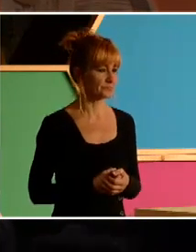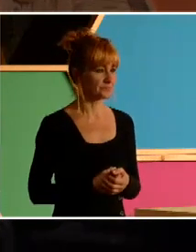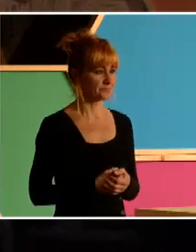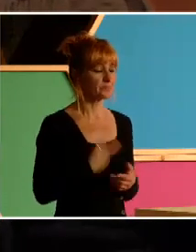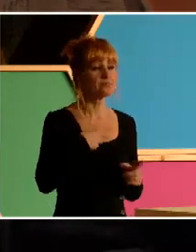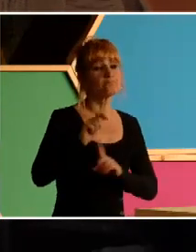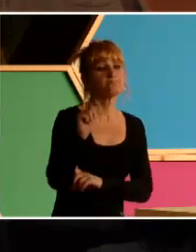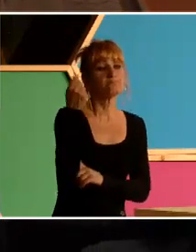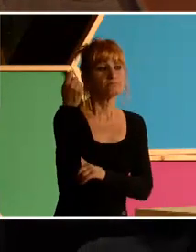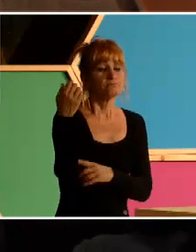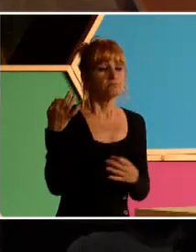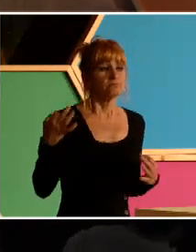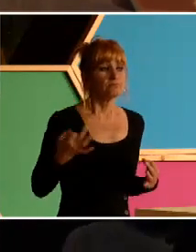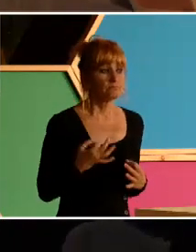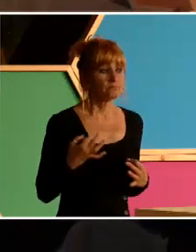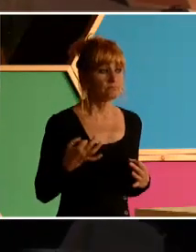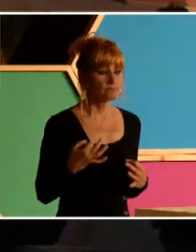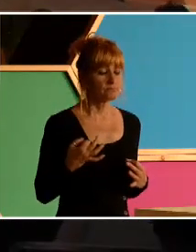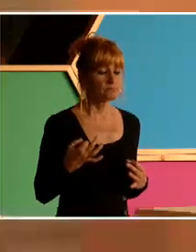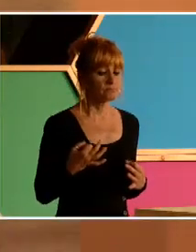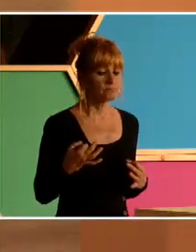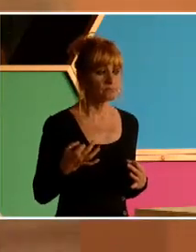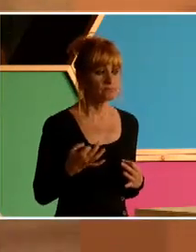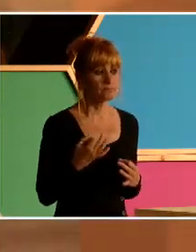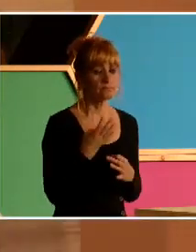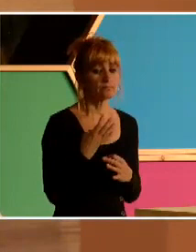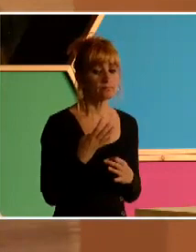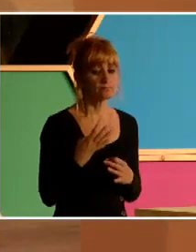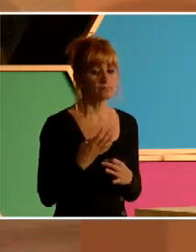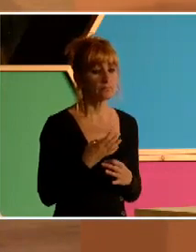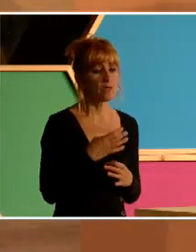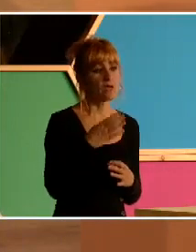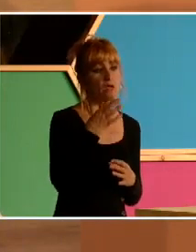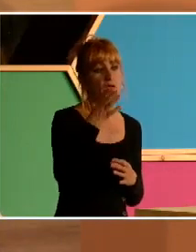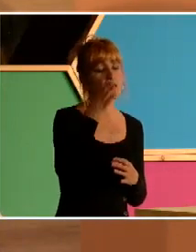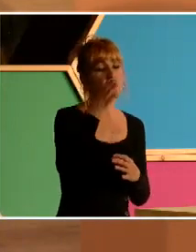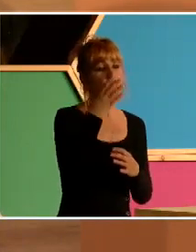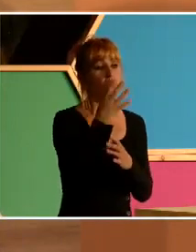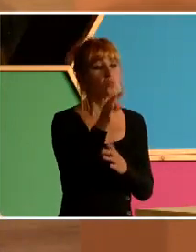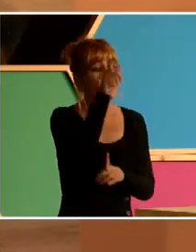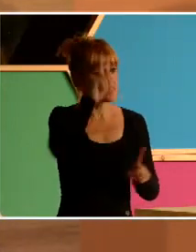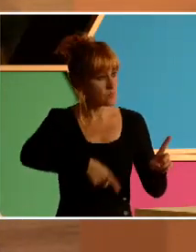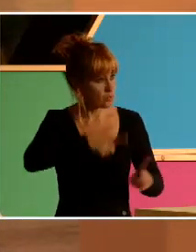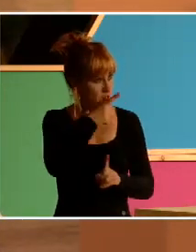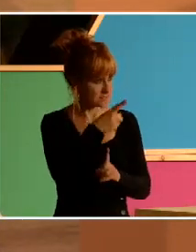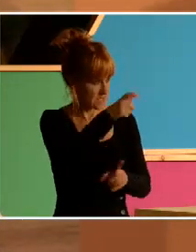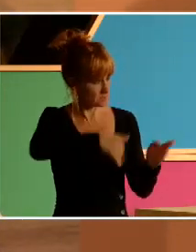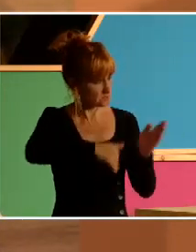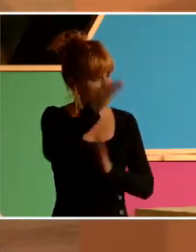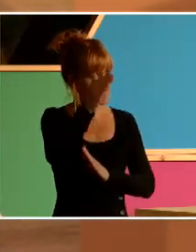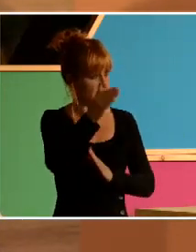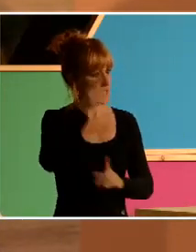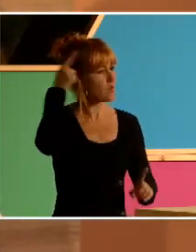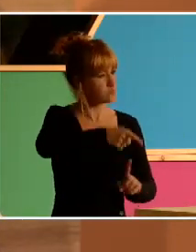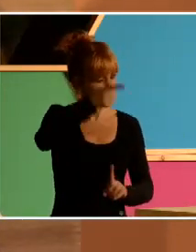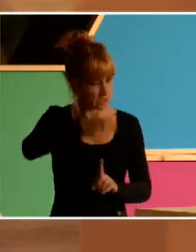hem aconseguit ja la imputació de més de 40 agents de policia. I no només la imputació de